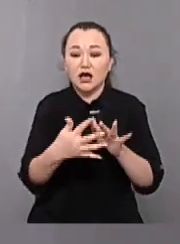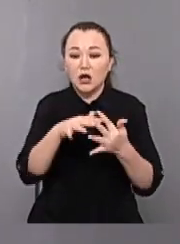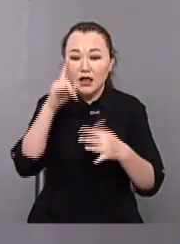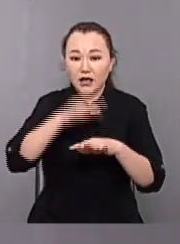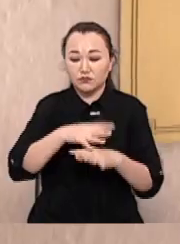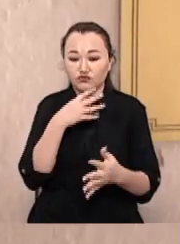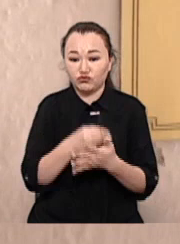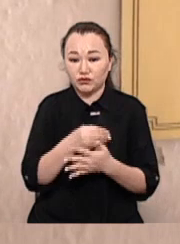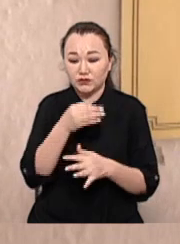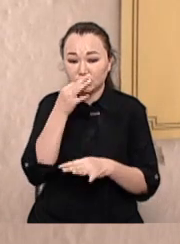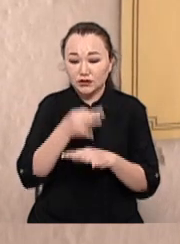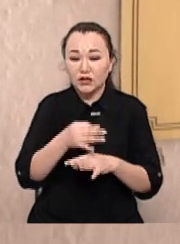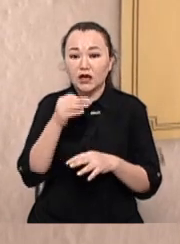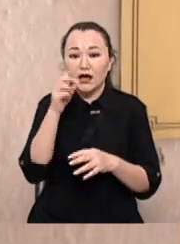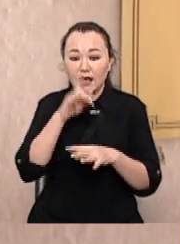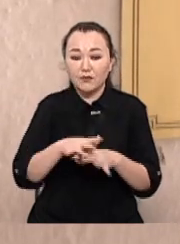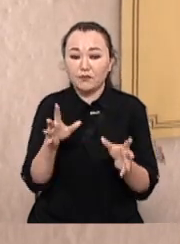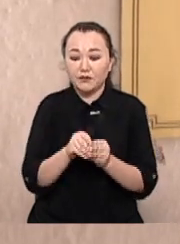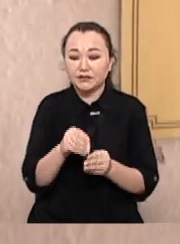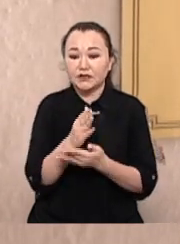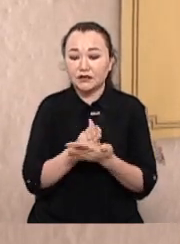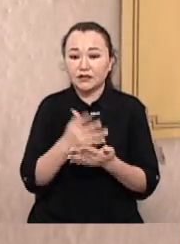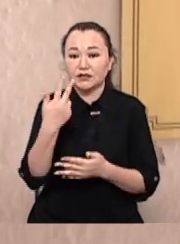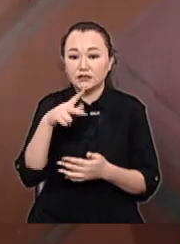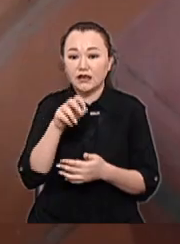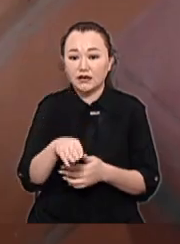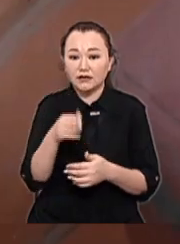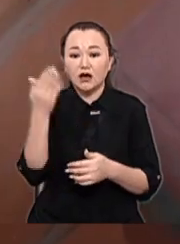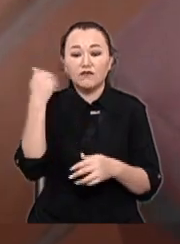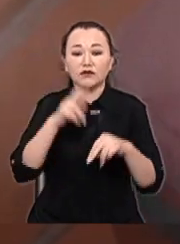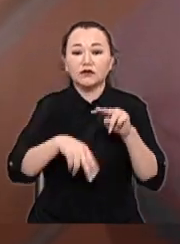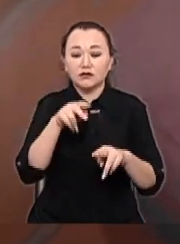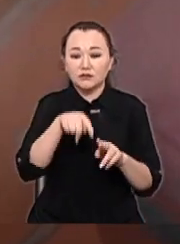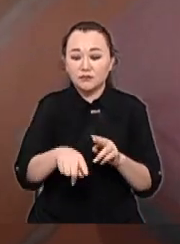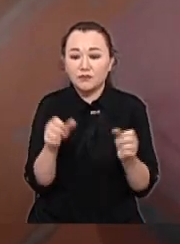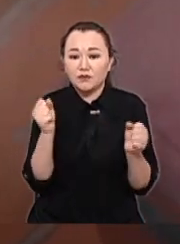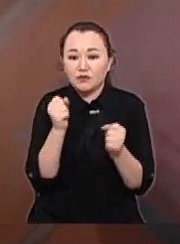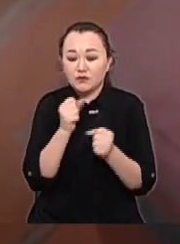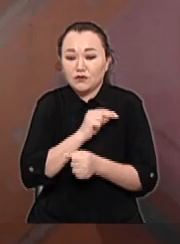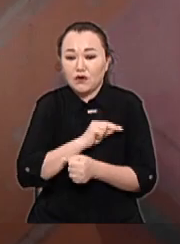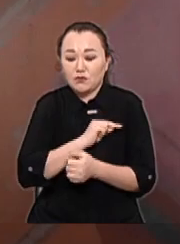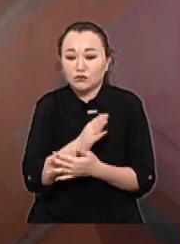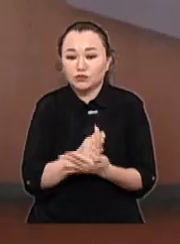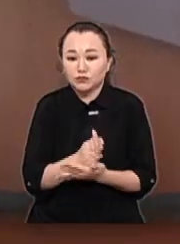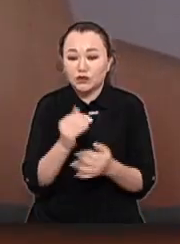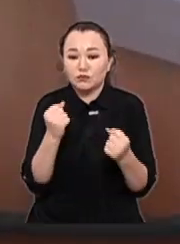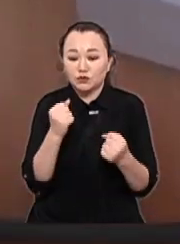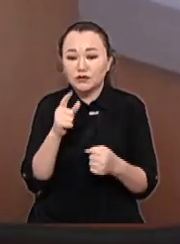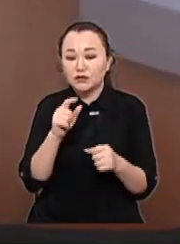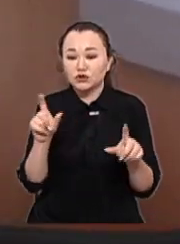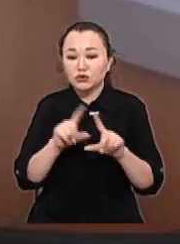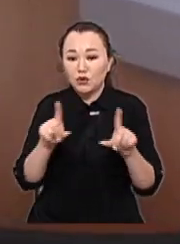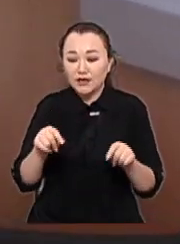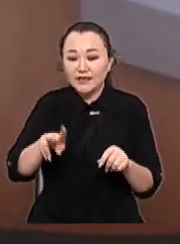әкімдігінің меншігінде. Әкім де қызметкерлермен бірге осы 30 жылдан аса уақыт бұрын салынған нысанда бүрсең қағып жұмыс істеп жүр. Ал спорт мектебінің